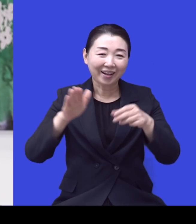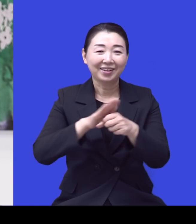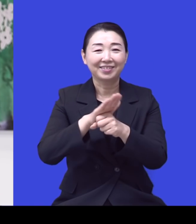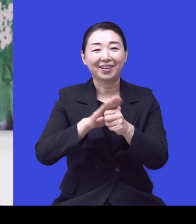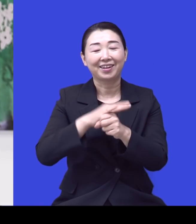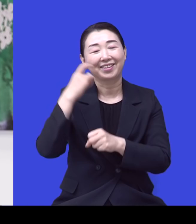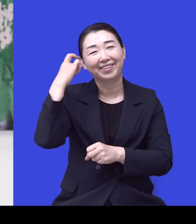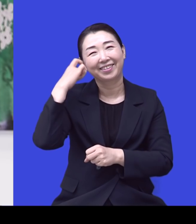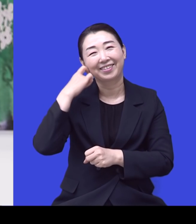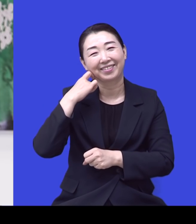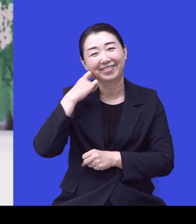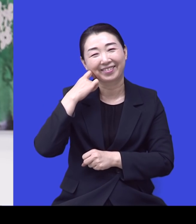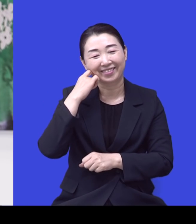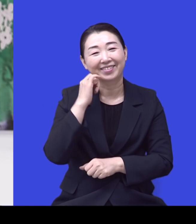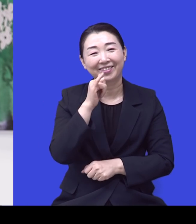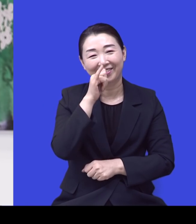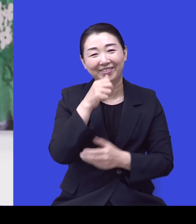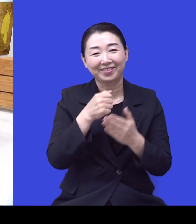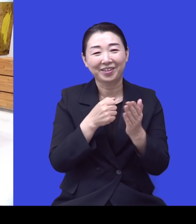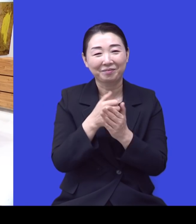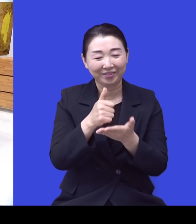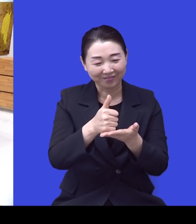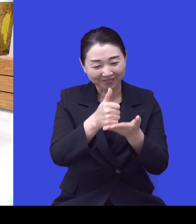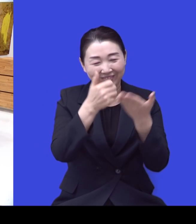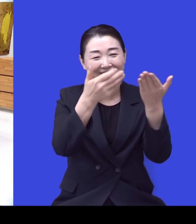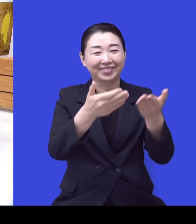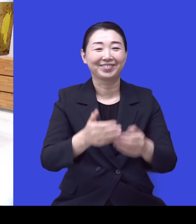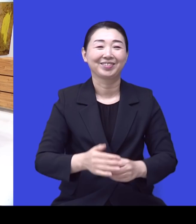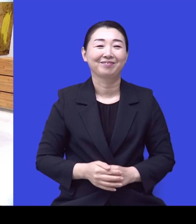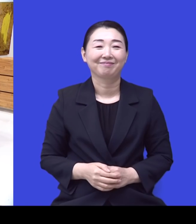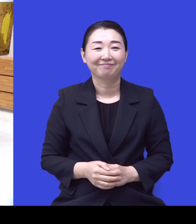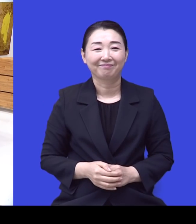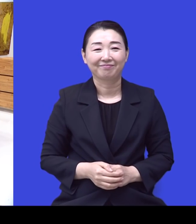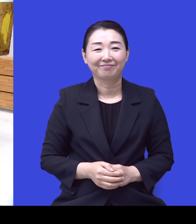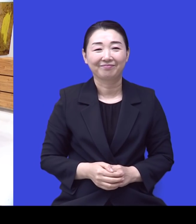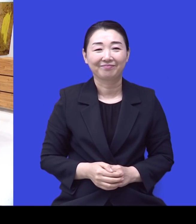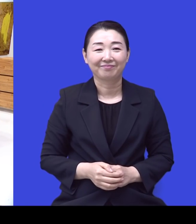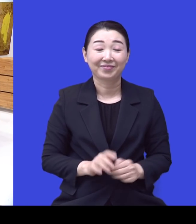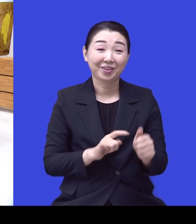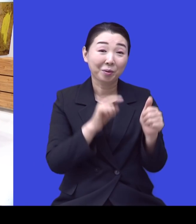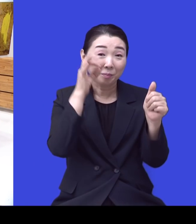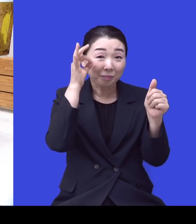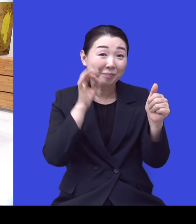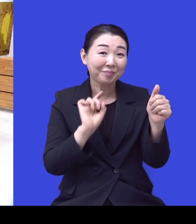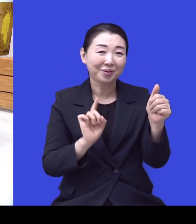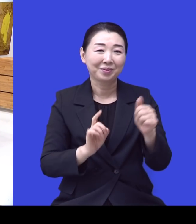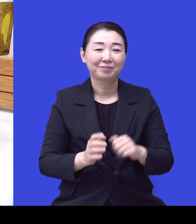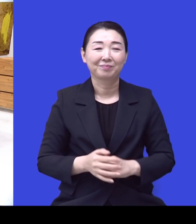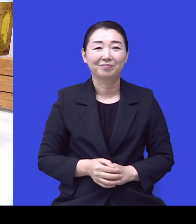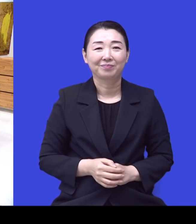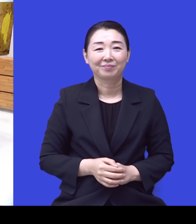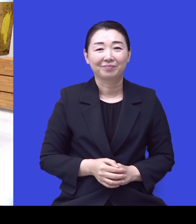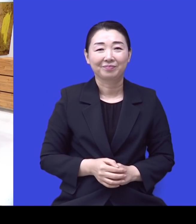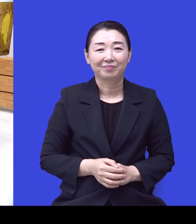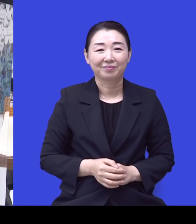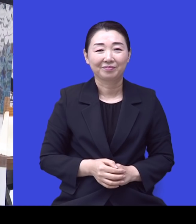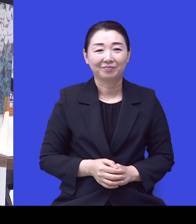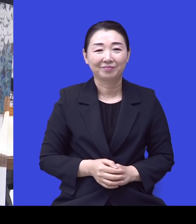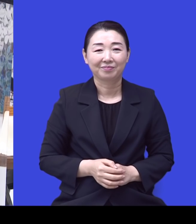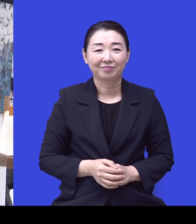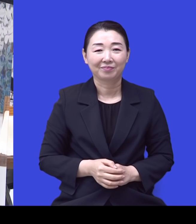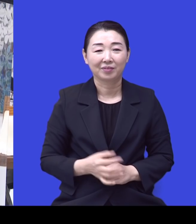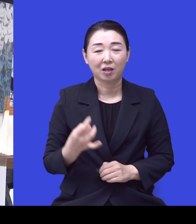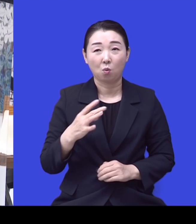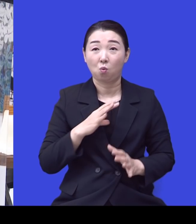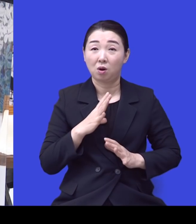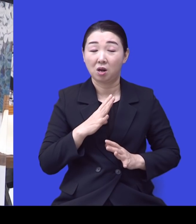너무너무 느껴져서 너무 존경스럽습니다. 예. 네. 이정수 형제. 저는 원래